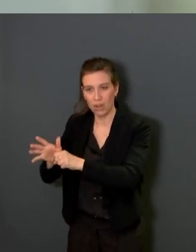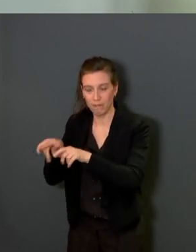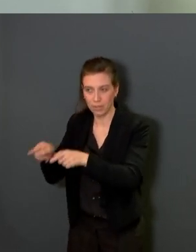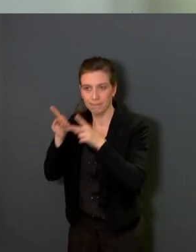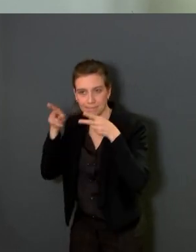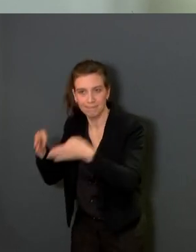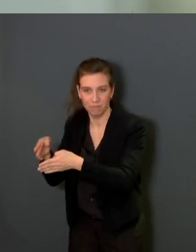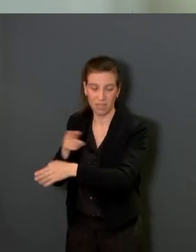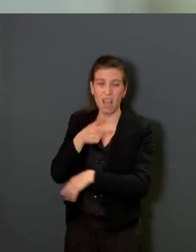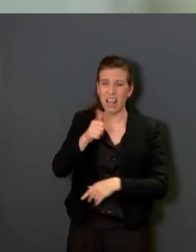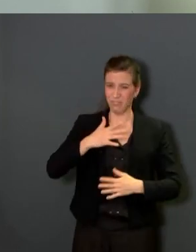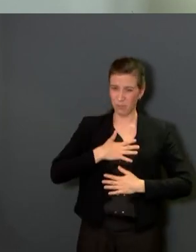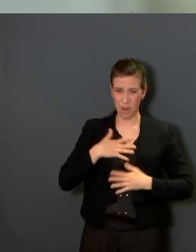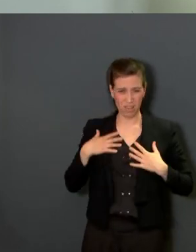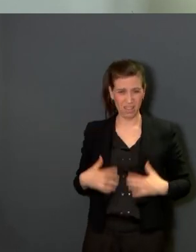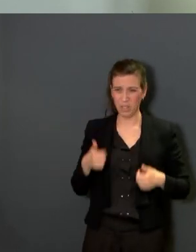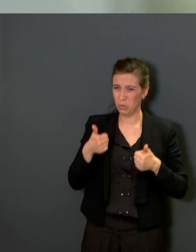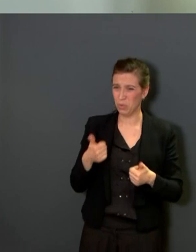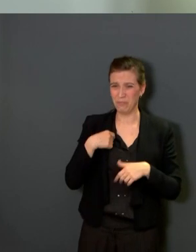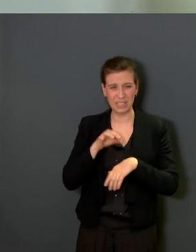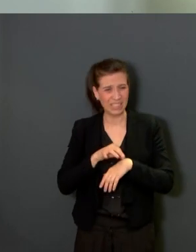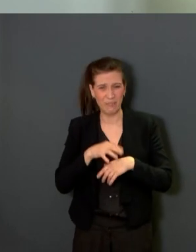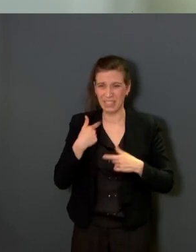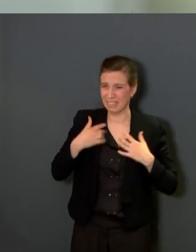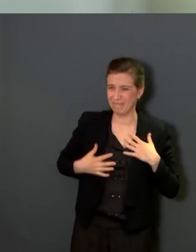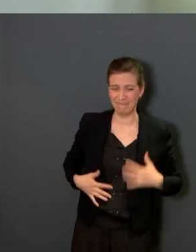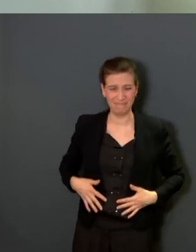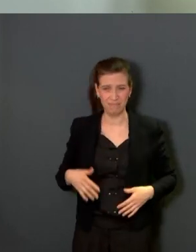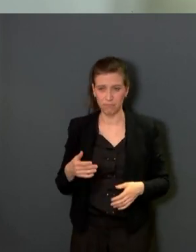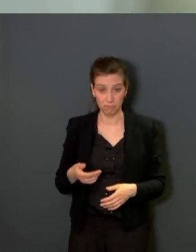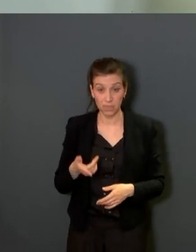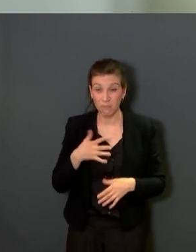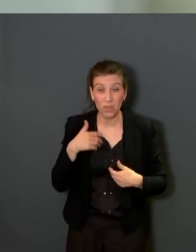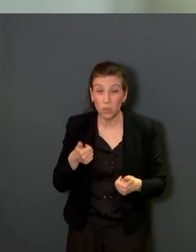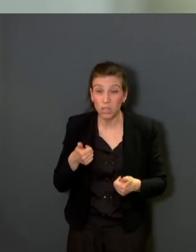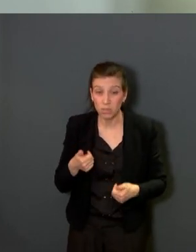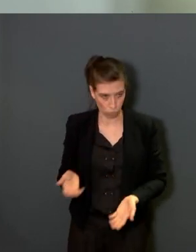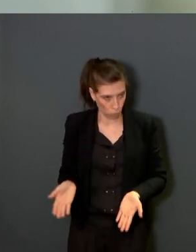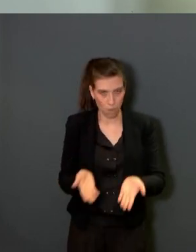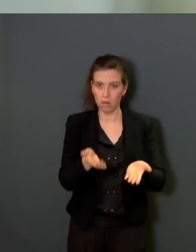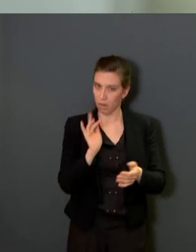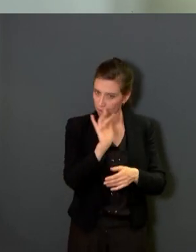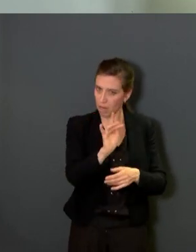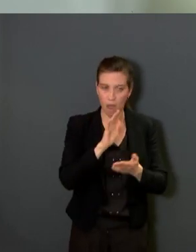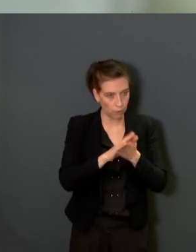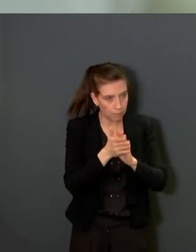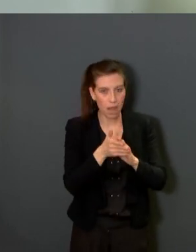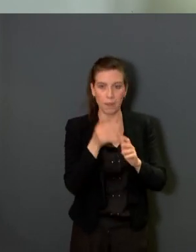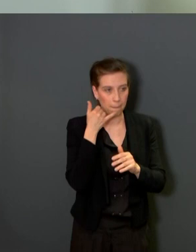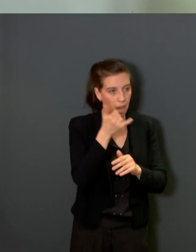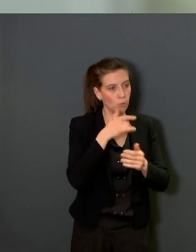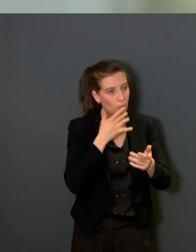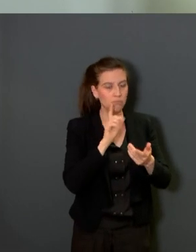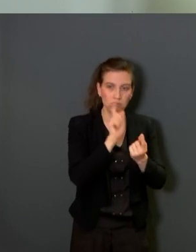goed voelen, ze hebben klachten, ze hebben reden om naar de arts of naar een ziekenhuis te gaan, dan moeten ze dat doen. Ik zou dat toch wel willen beklemtonen. En ik zou